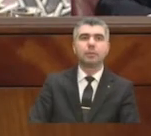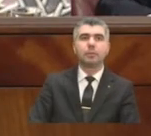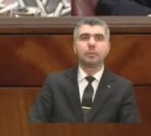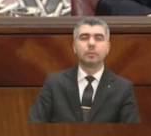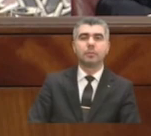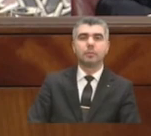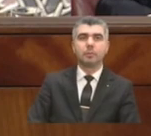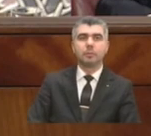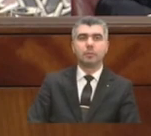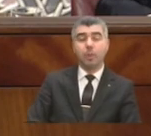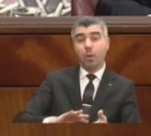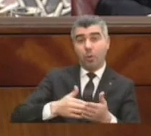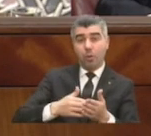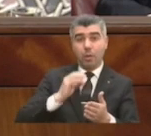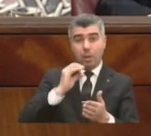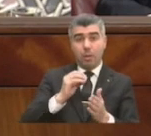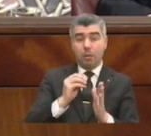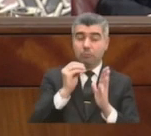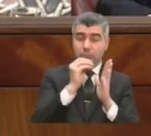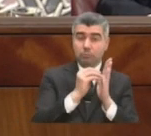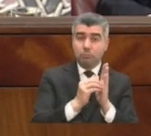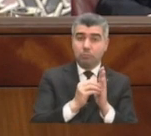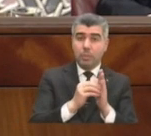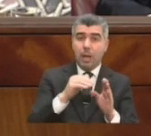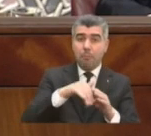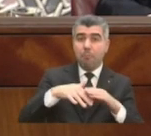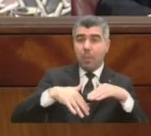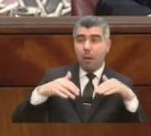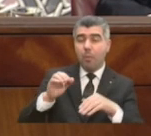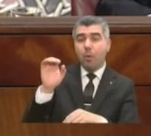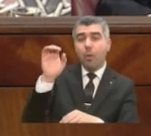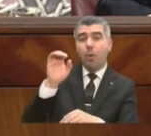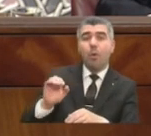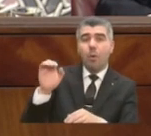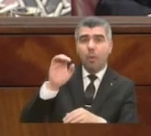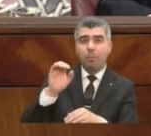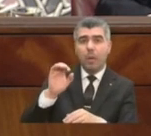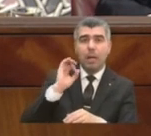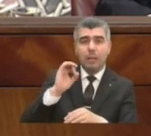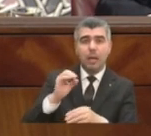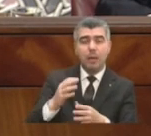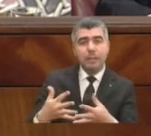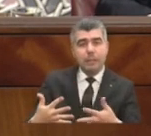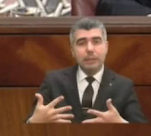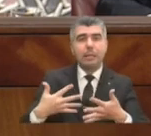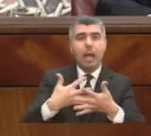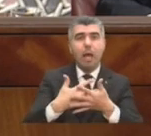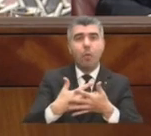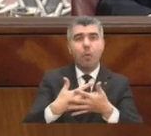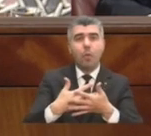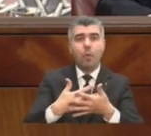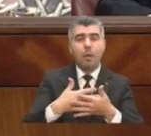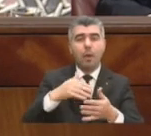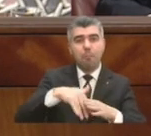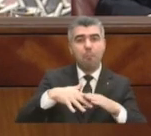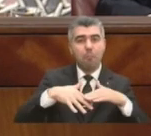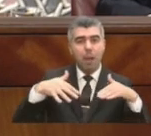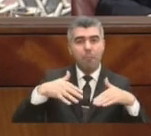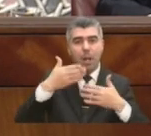لقد قود قرار البرلمان الاوروبي بين البرلماني المغربي